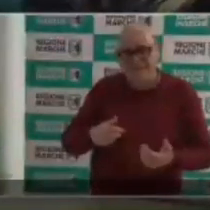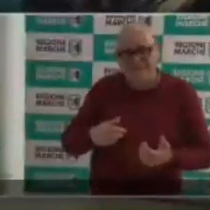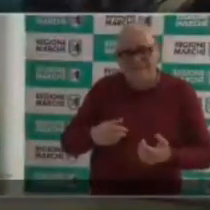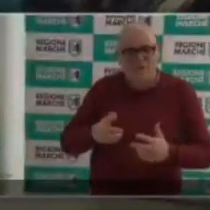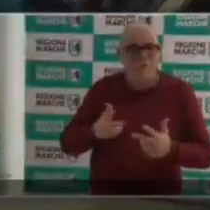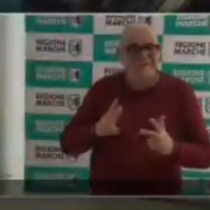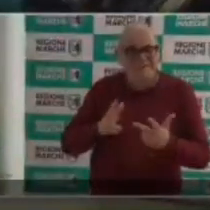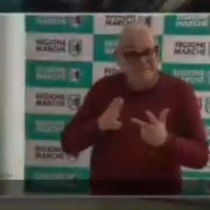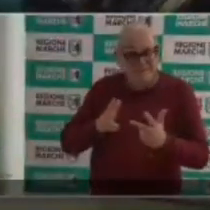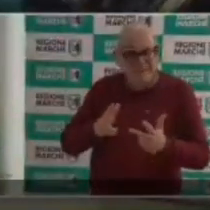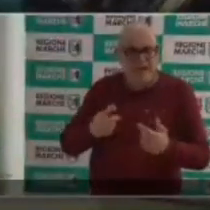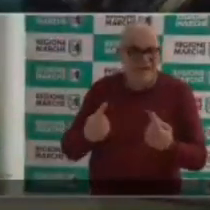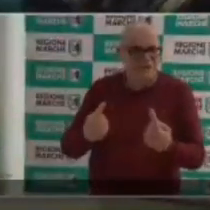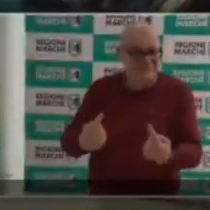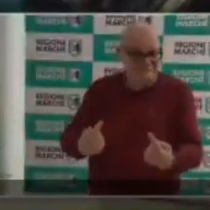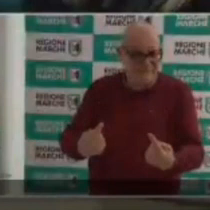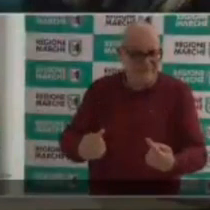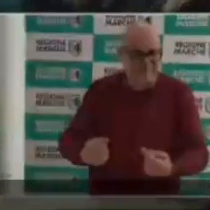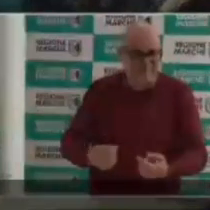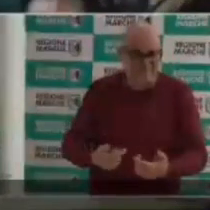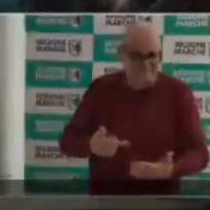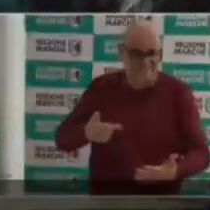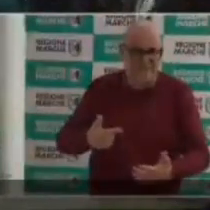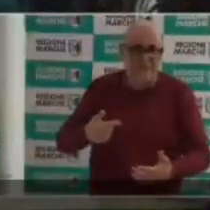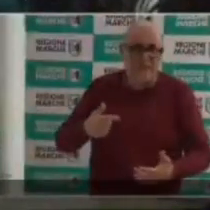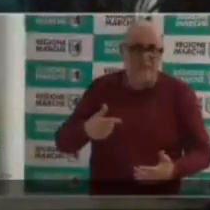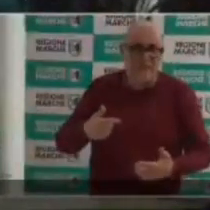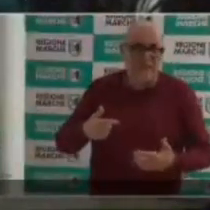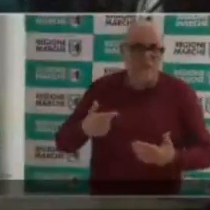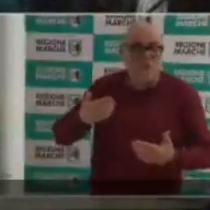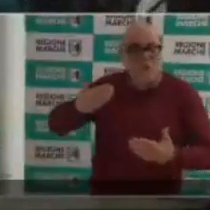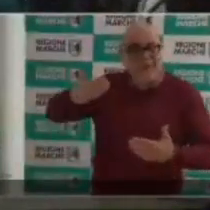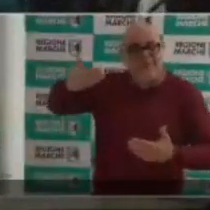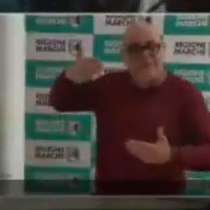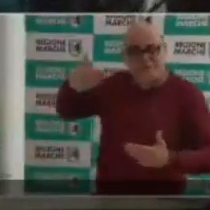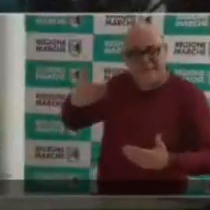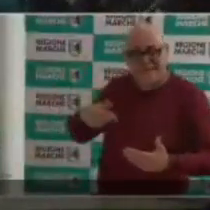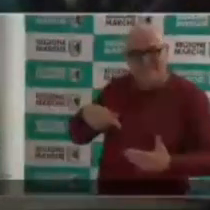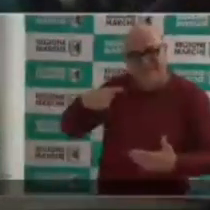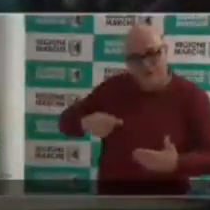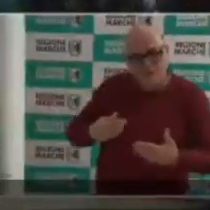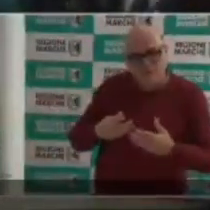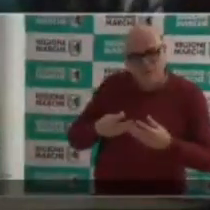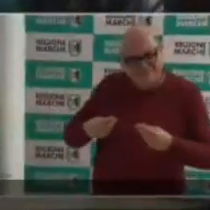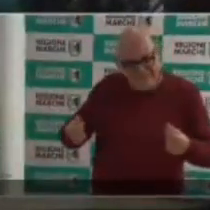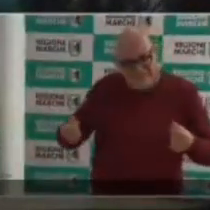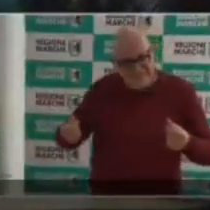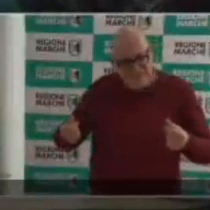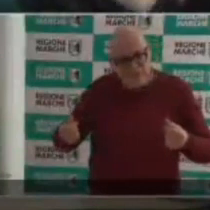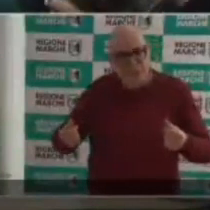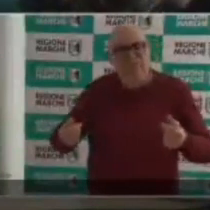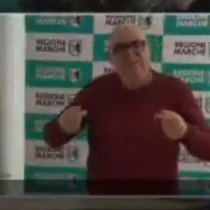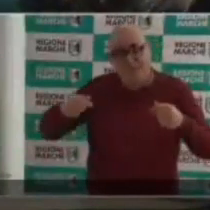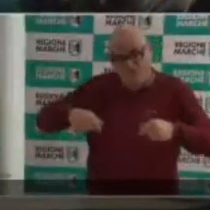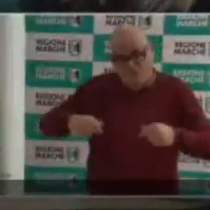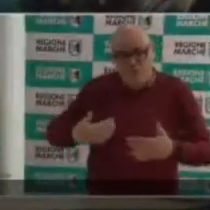sono state davanti sono state comunque più, non dico più semplici, ma almeno avevano una possibilità di fine. Quella dell'emergenza climatica sarà un tema, e qui